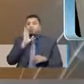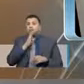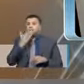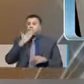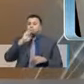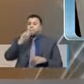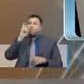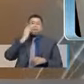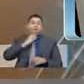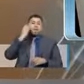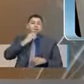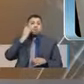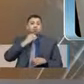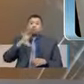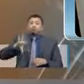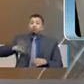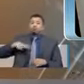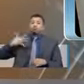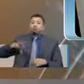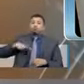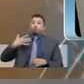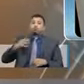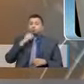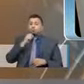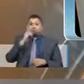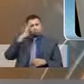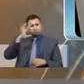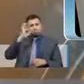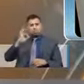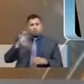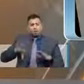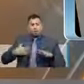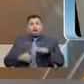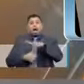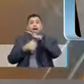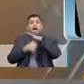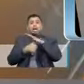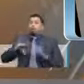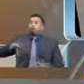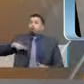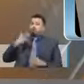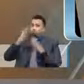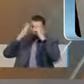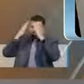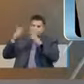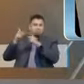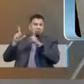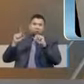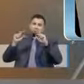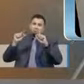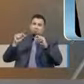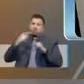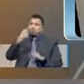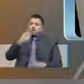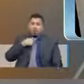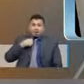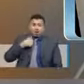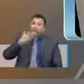الإمارات بقيادة وتوجيهات رشيدة من حكامنا، أقدر أقول لك نحن الحمد لله بخير،